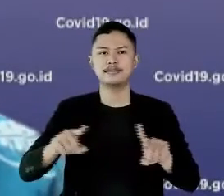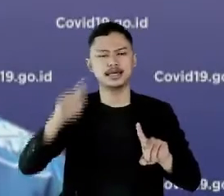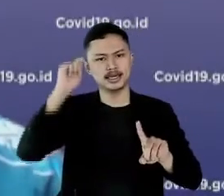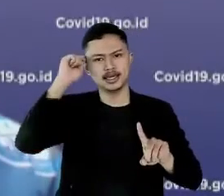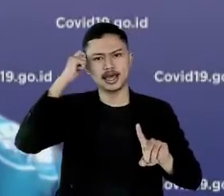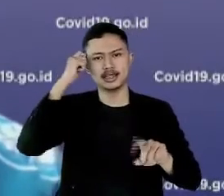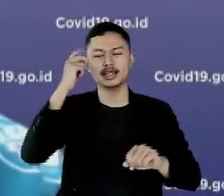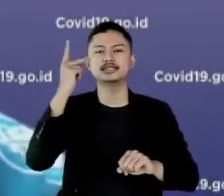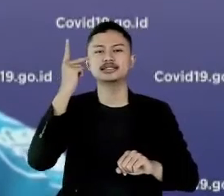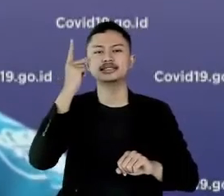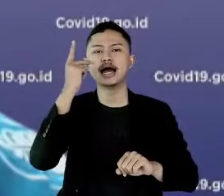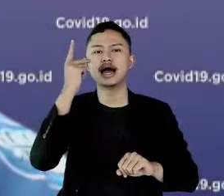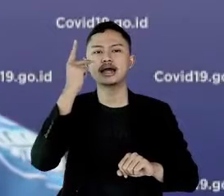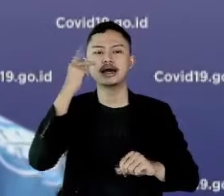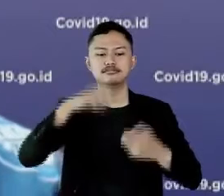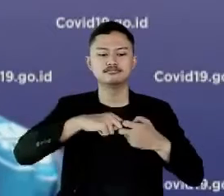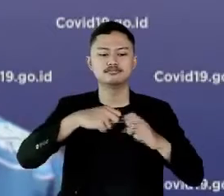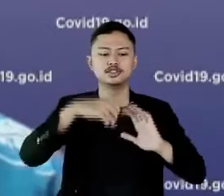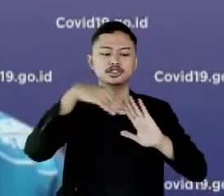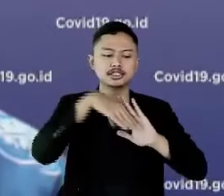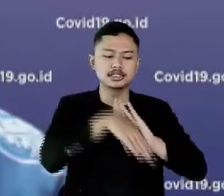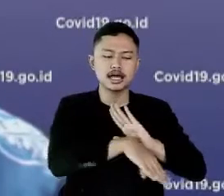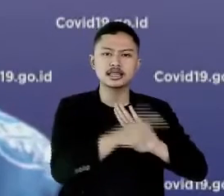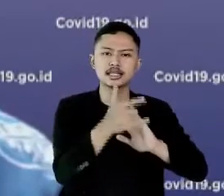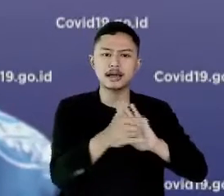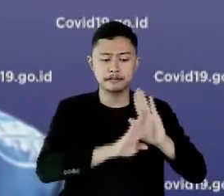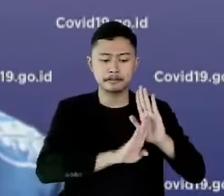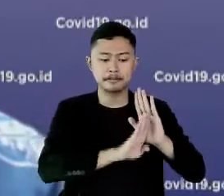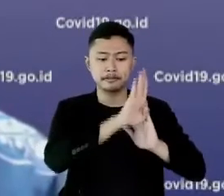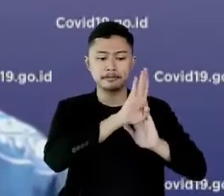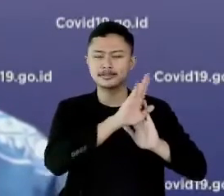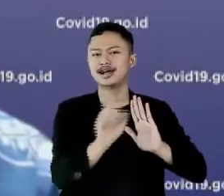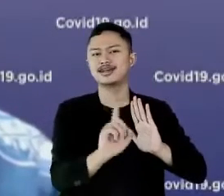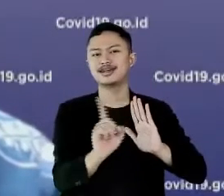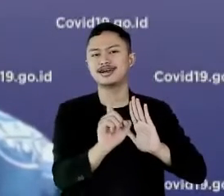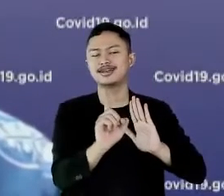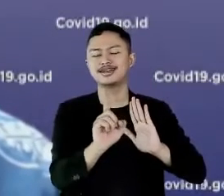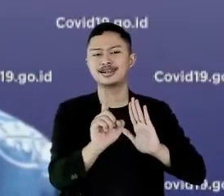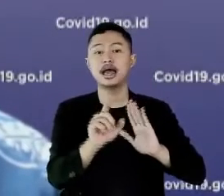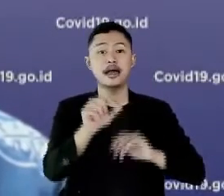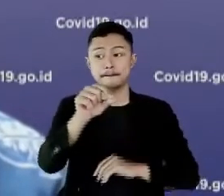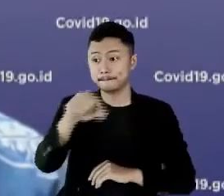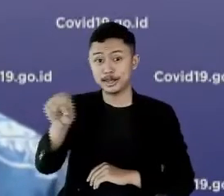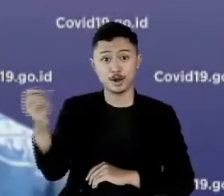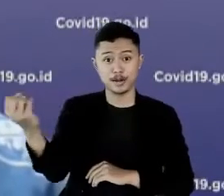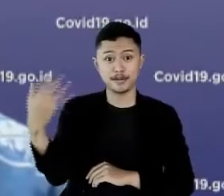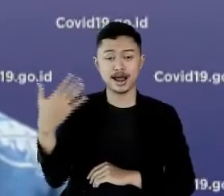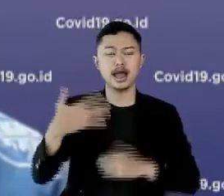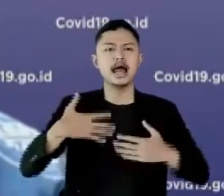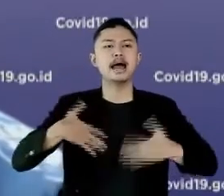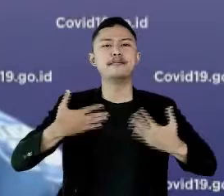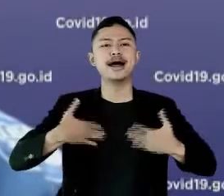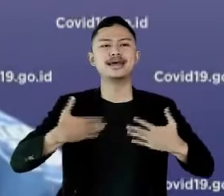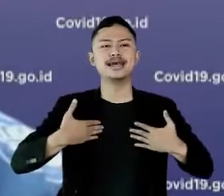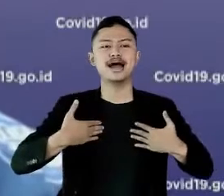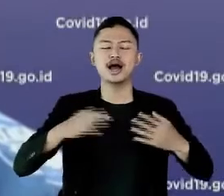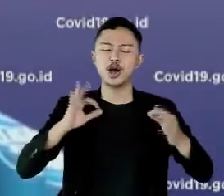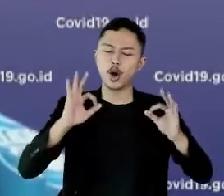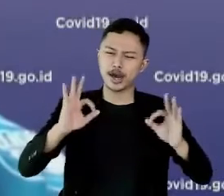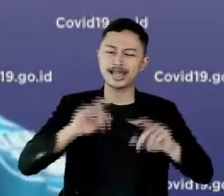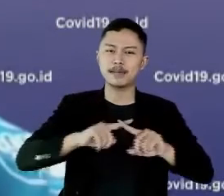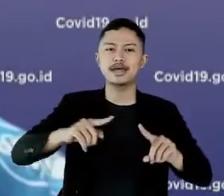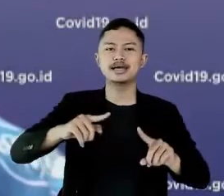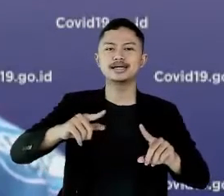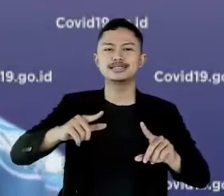jaga supaya rendah terus, tidak naik lagi. Nah, jadi kita jangan euforia, betul. Ya, karena risiko untuk meningkat lagi